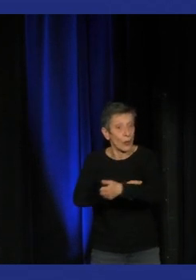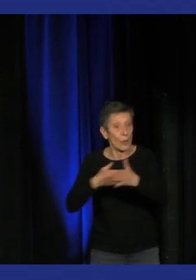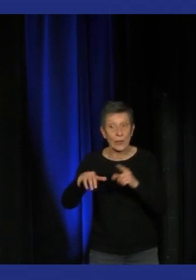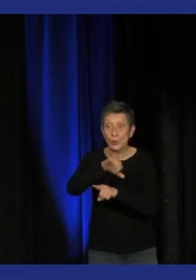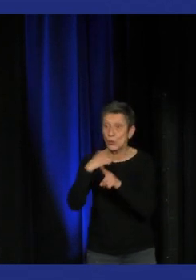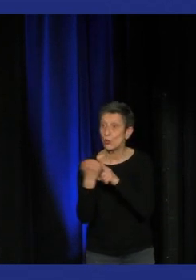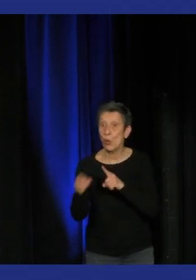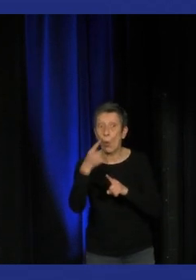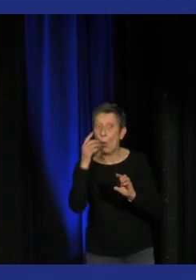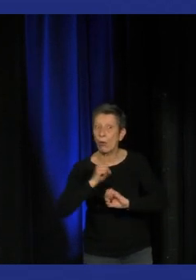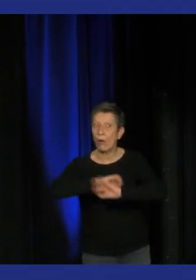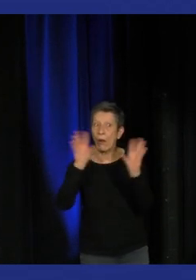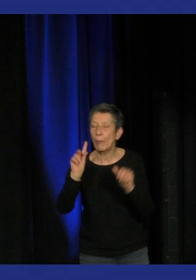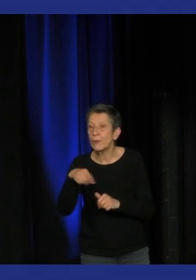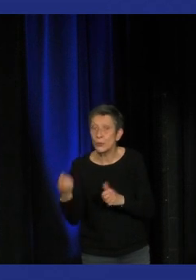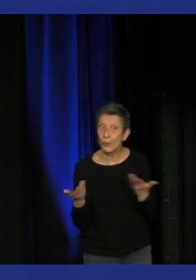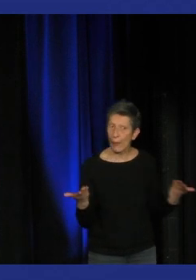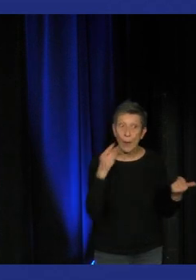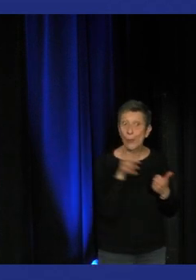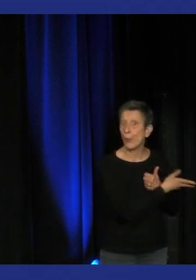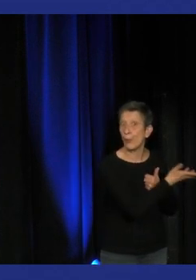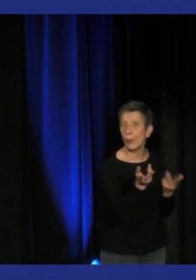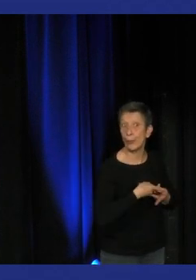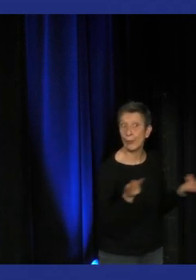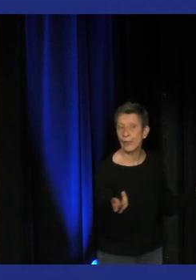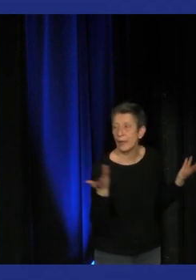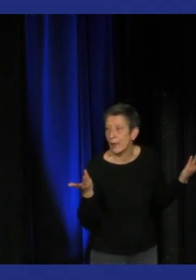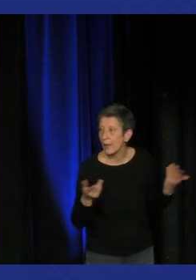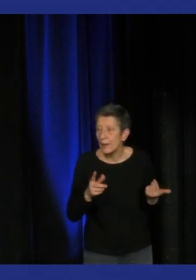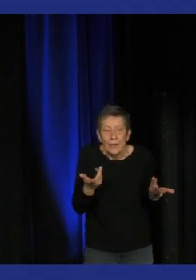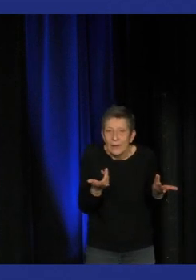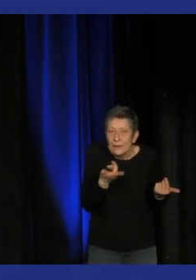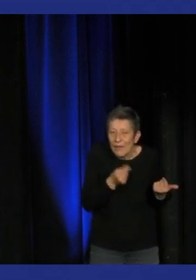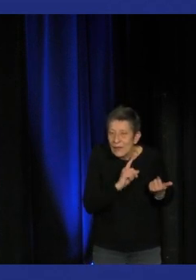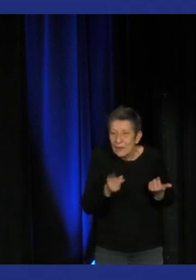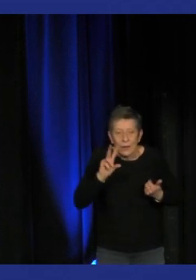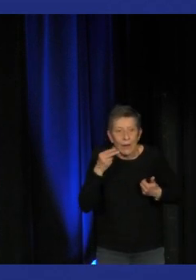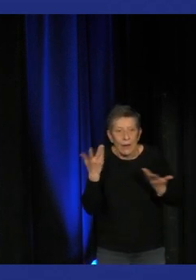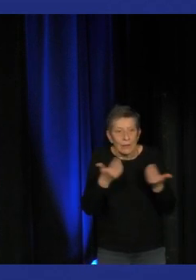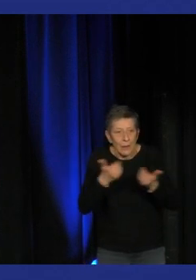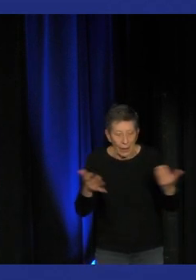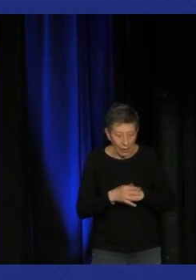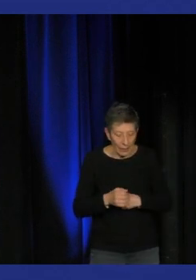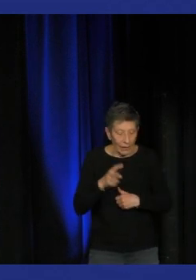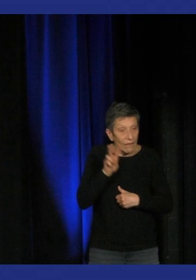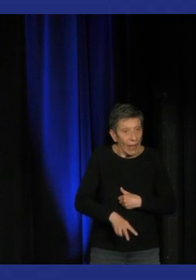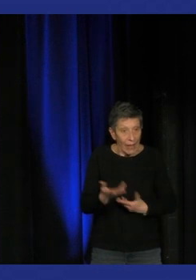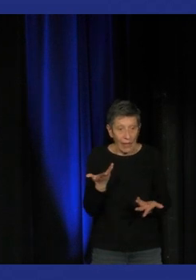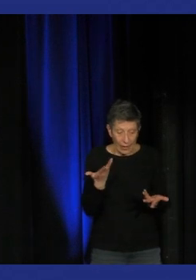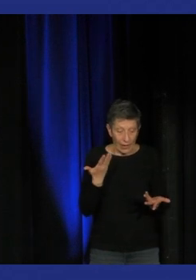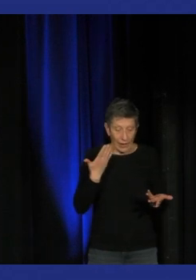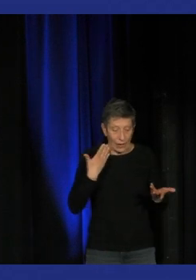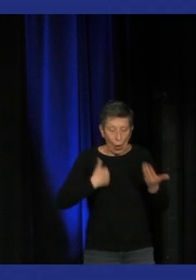ce n'est pas du tout si évident. Donc le fait que le handicap n'est pas la déficience. Le grand public a tendance à être focalisé sur